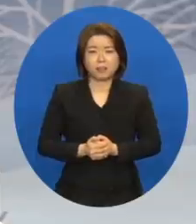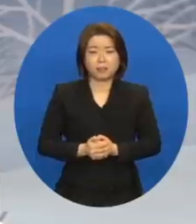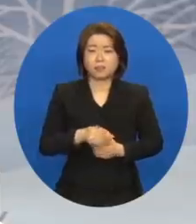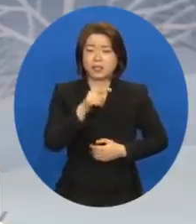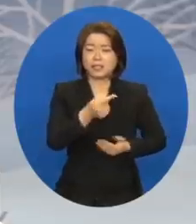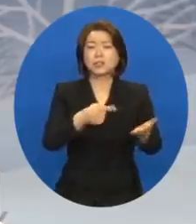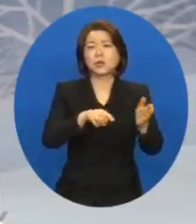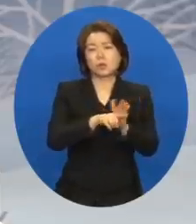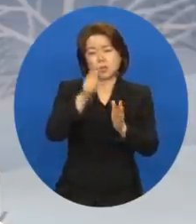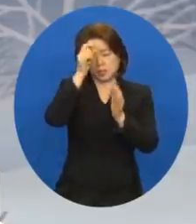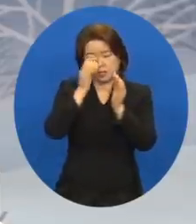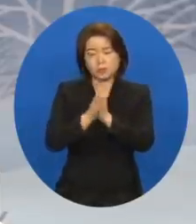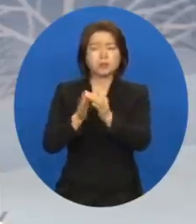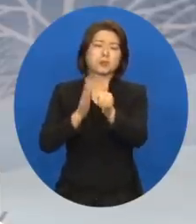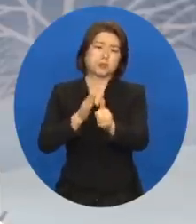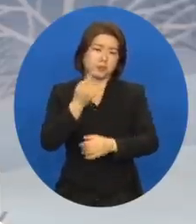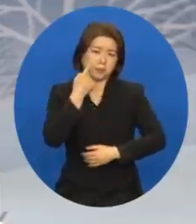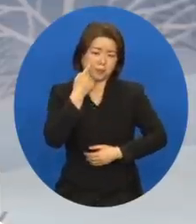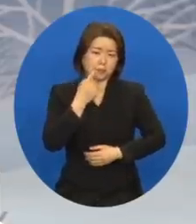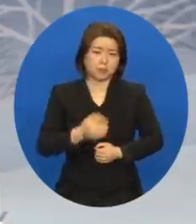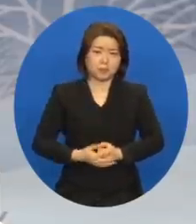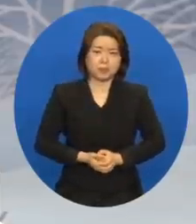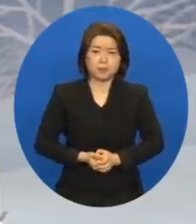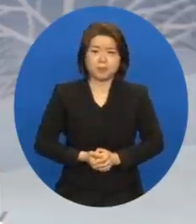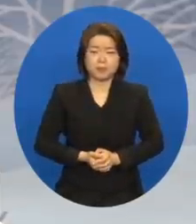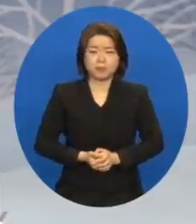그것을 위해서 기도하시기 바랍니다.